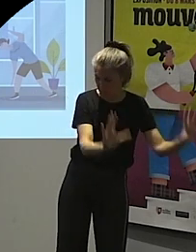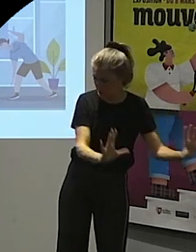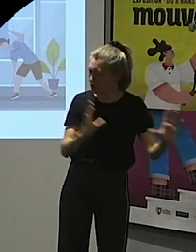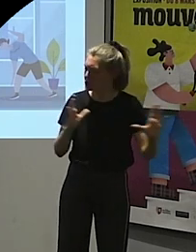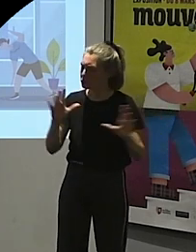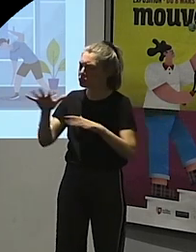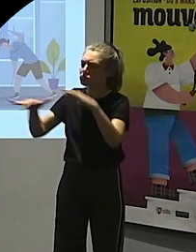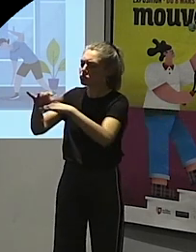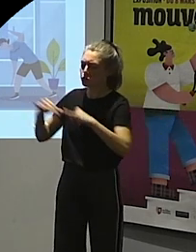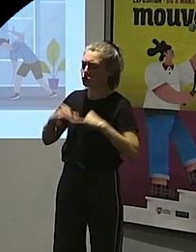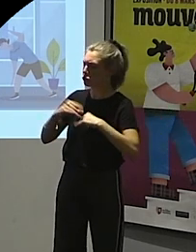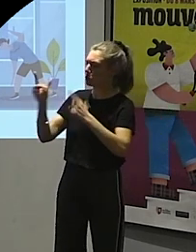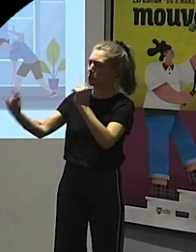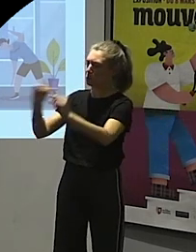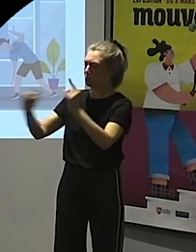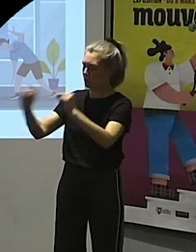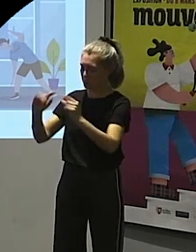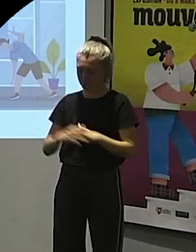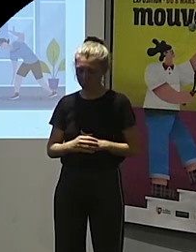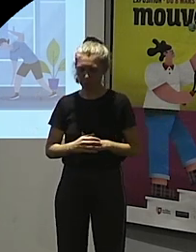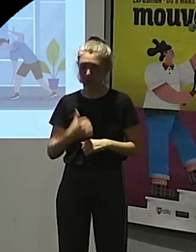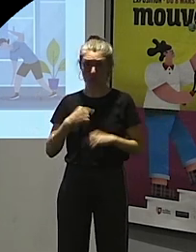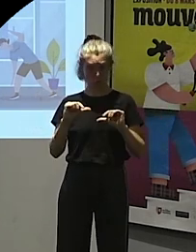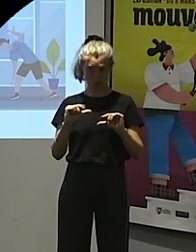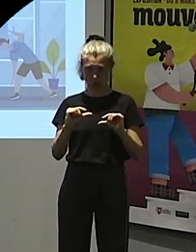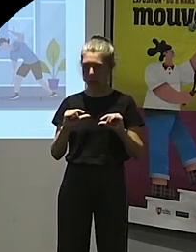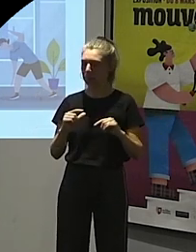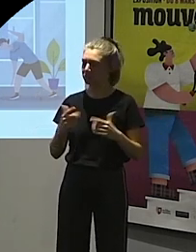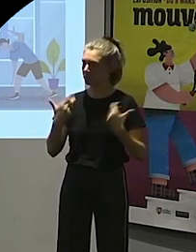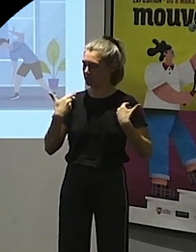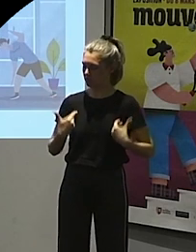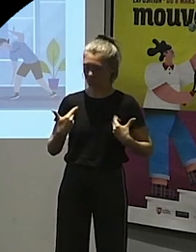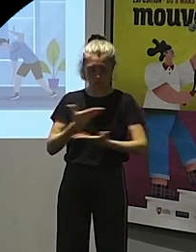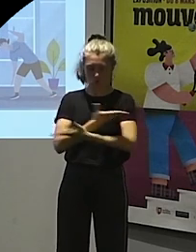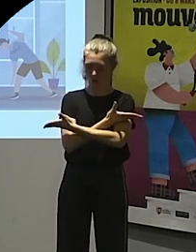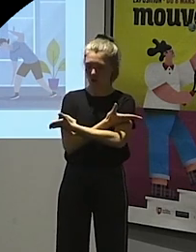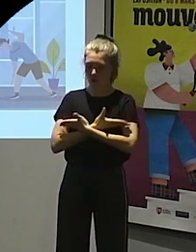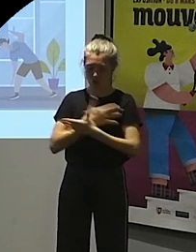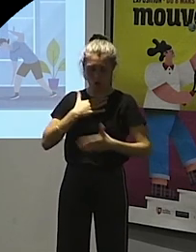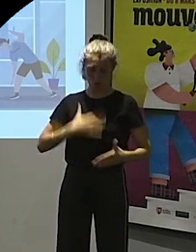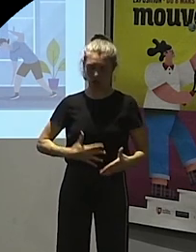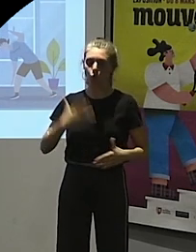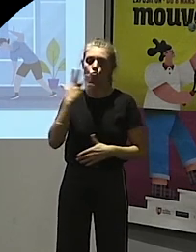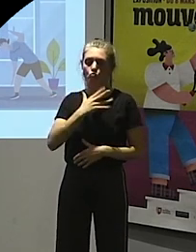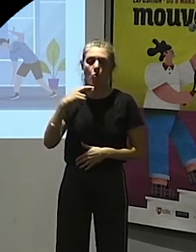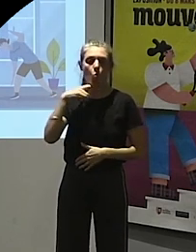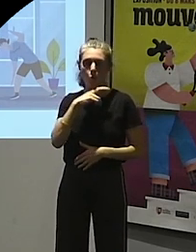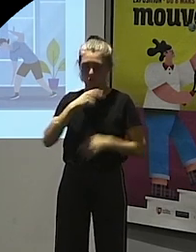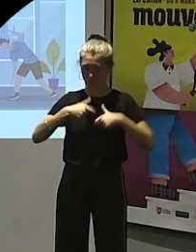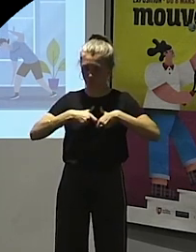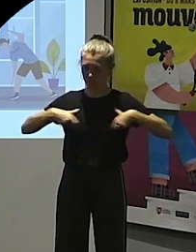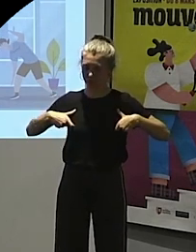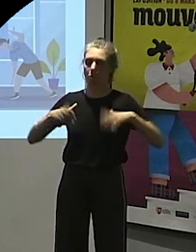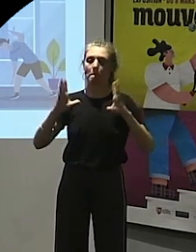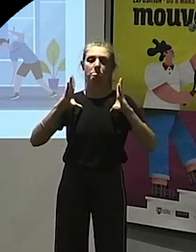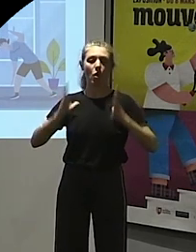il y avait une camarade et moi, Séverine et moi, on avait nos t-shirts roses avec écrit bénévole, d'accord ? Donc, tout le